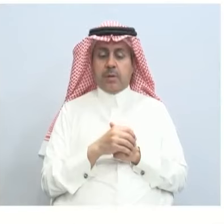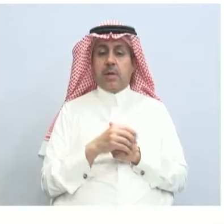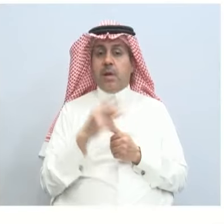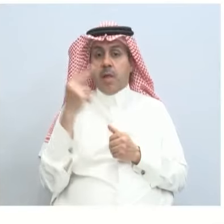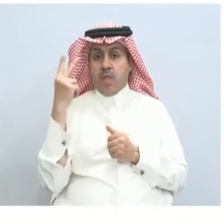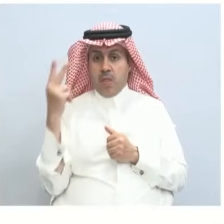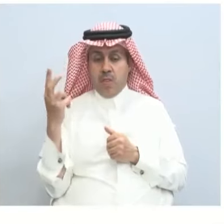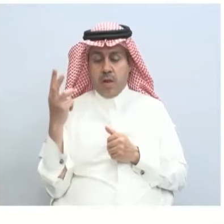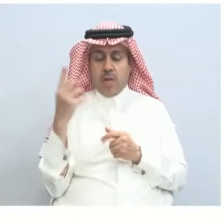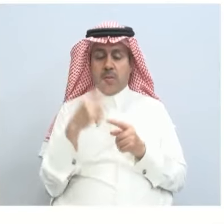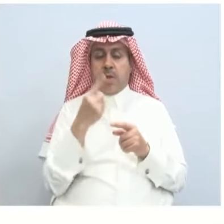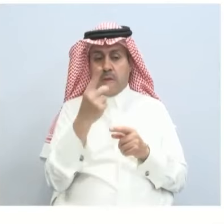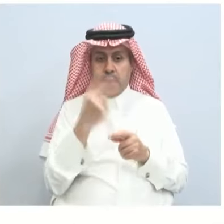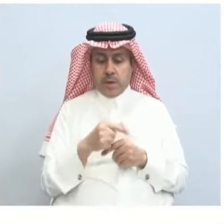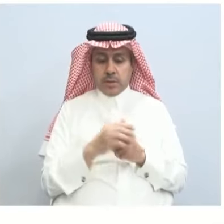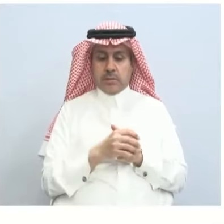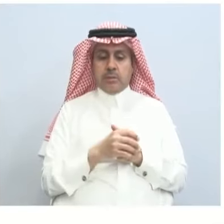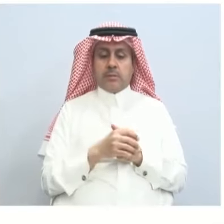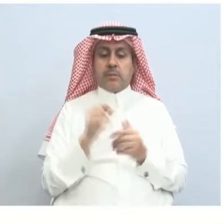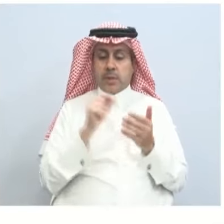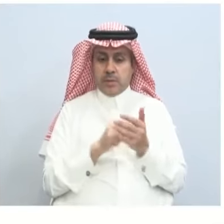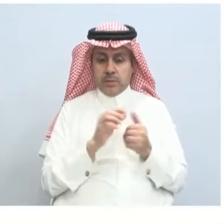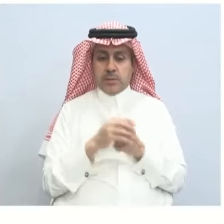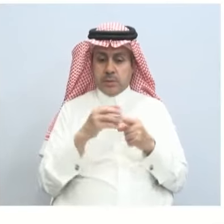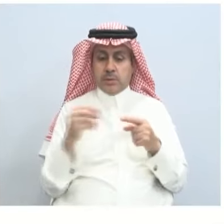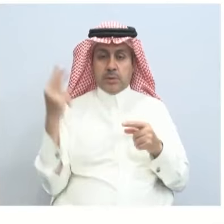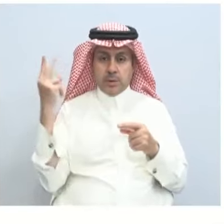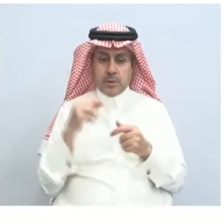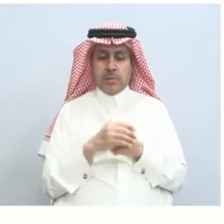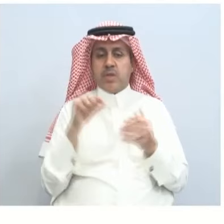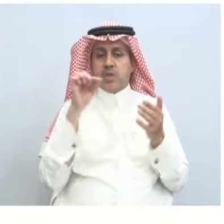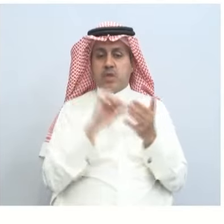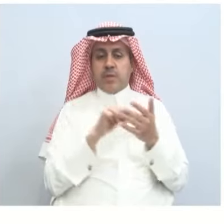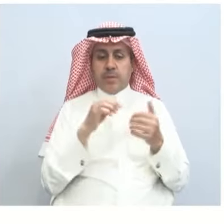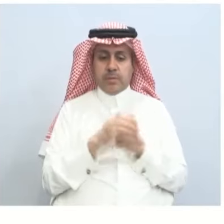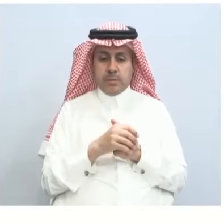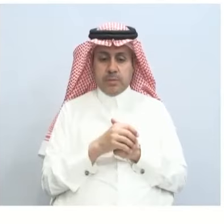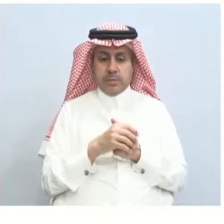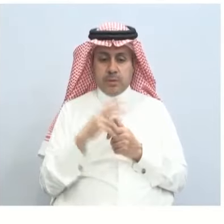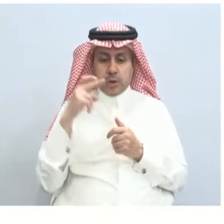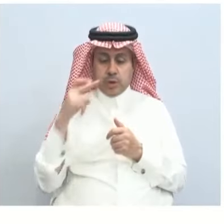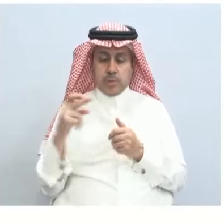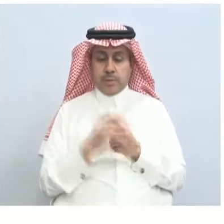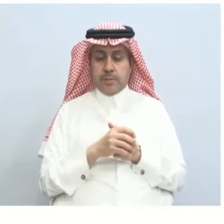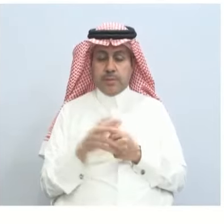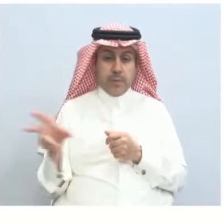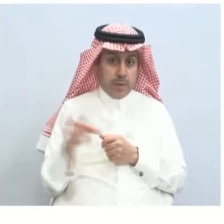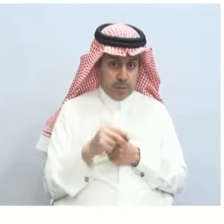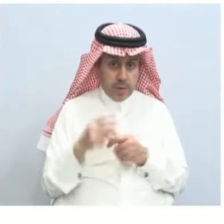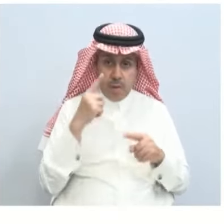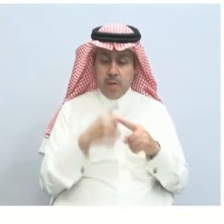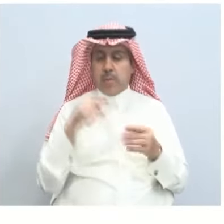12 ئ ص0 نا 12 وبالتالي المحصله حتكون صفر وقلنا احنا دائما اذا كان حاصل الضرب